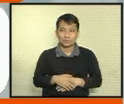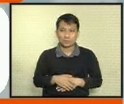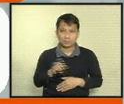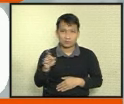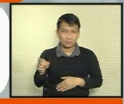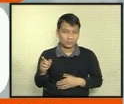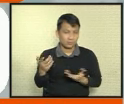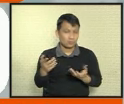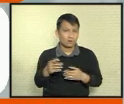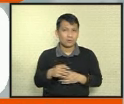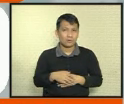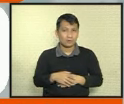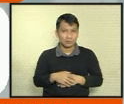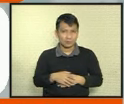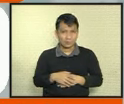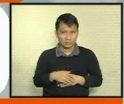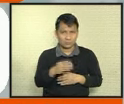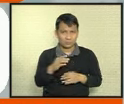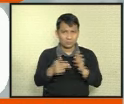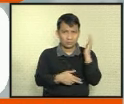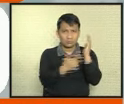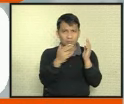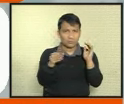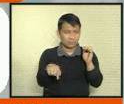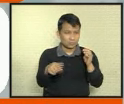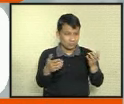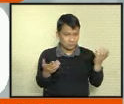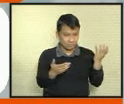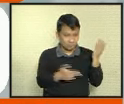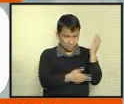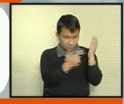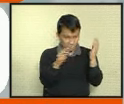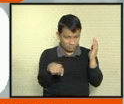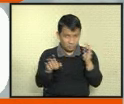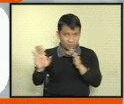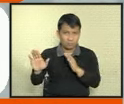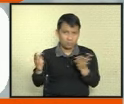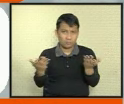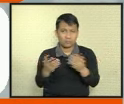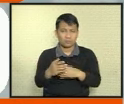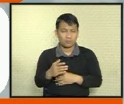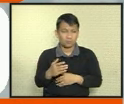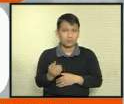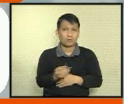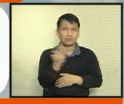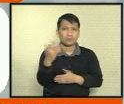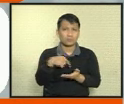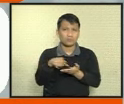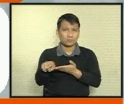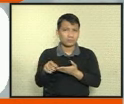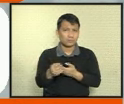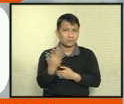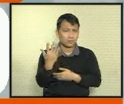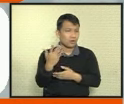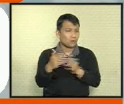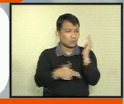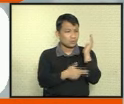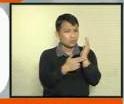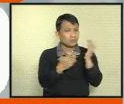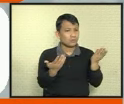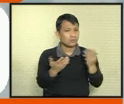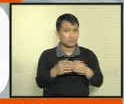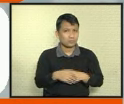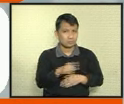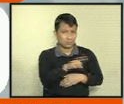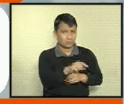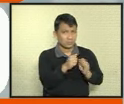SM dyan. Oh, yung nag-hotel kayo na hindi kayo makatira sa ano, dito sa Katarungan. Oh, magkano bilang inatos doon sa hotel? Oh,